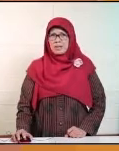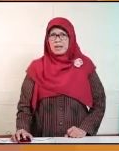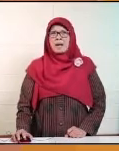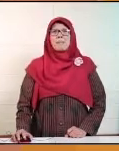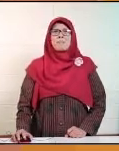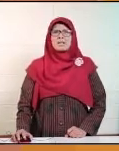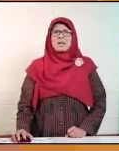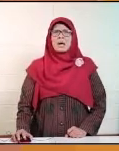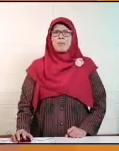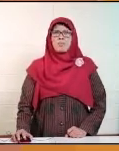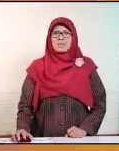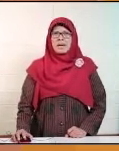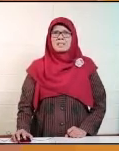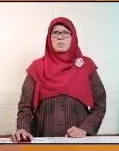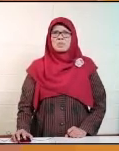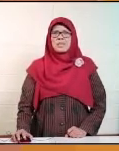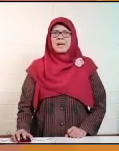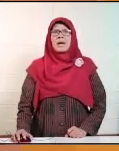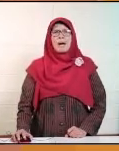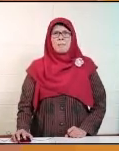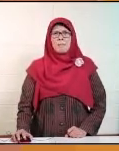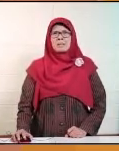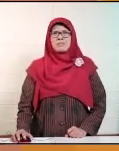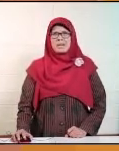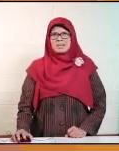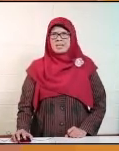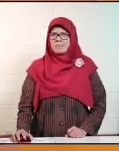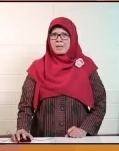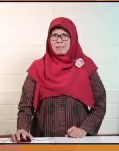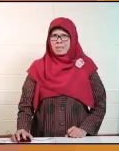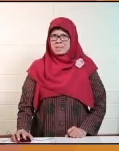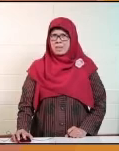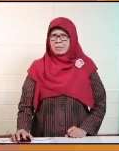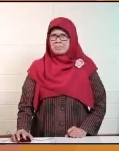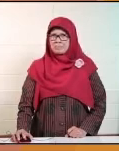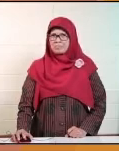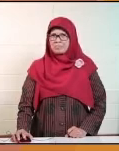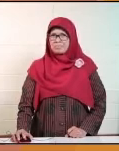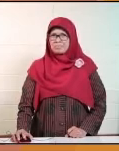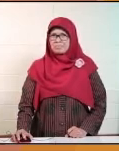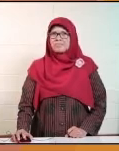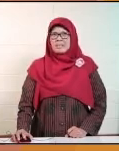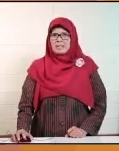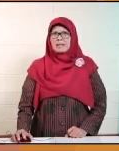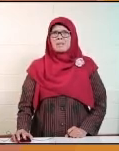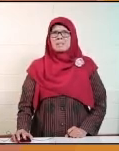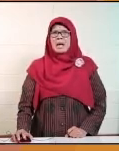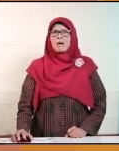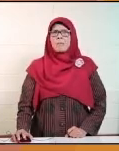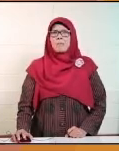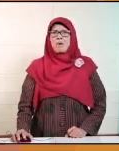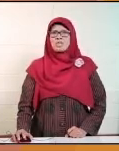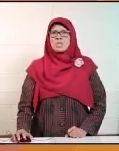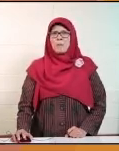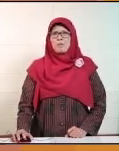tahun masa pubertas usia 14-16 tahun Hai dan